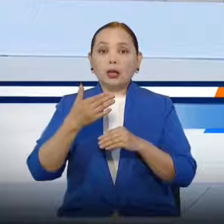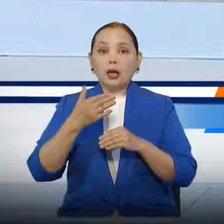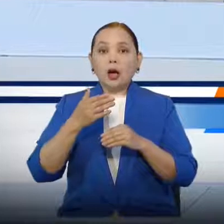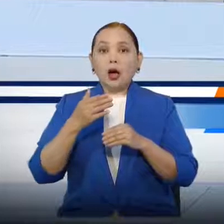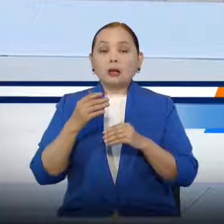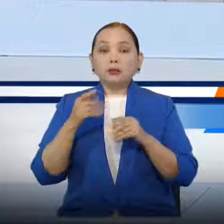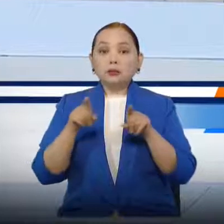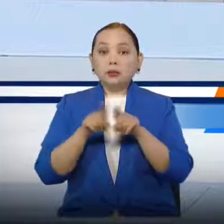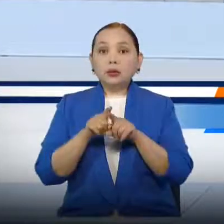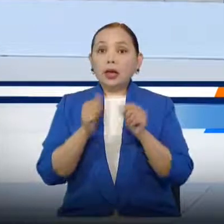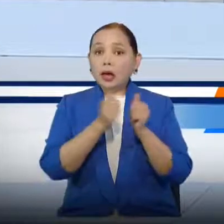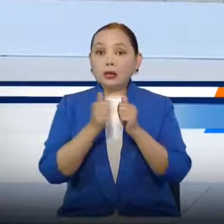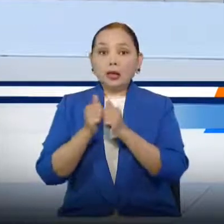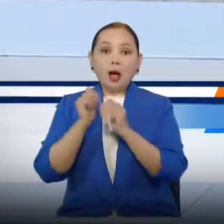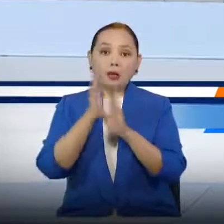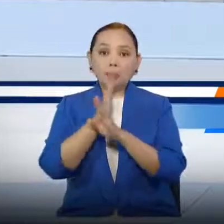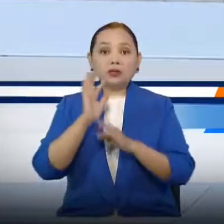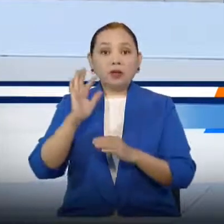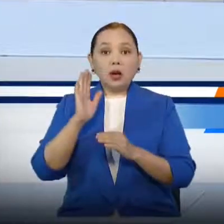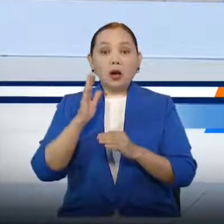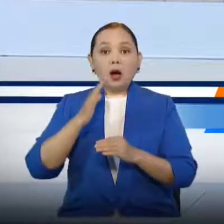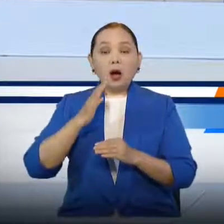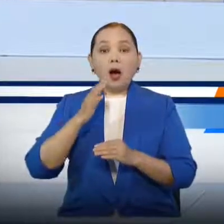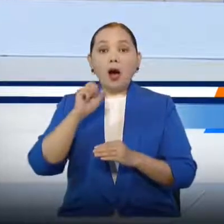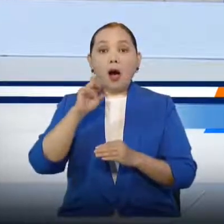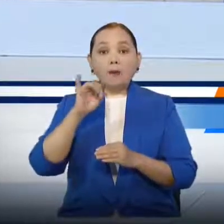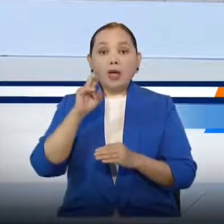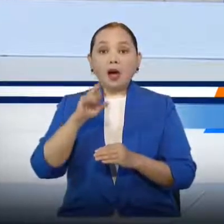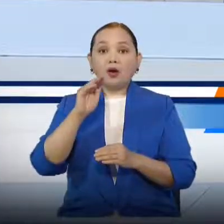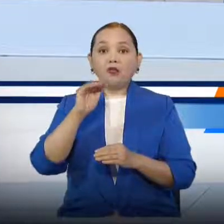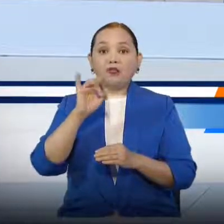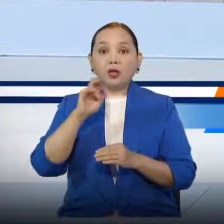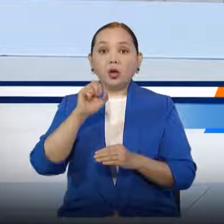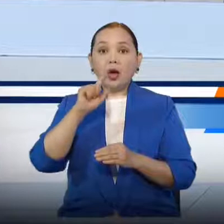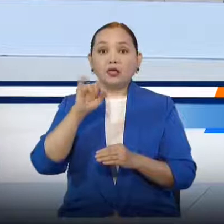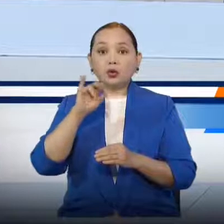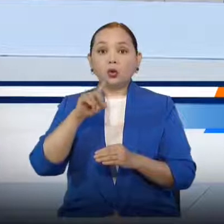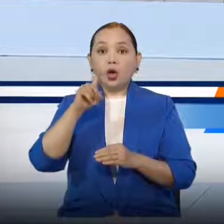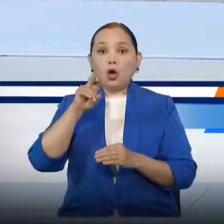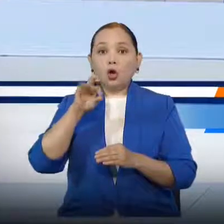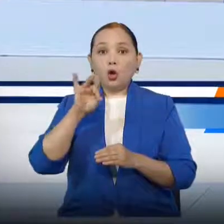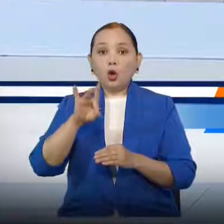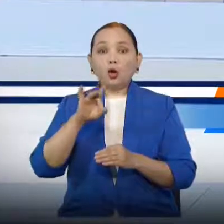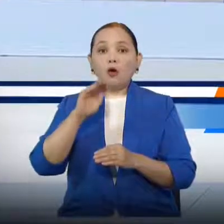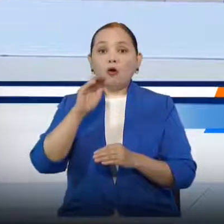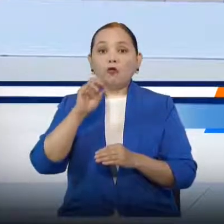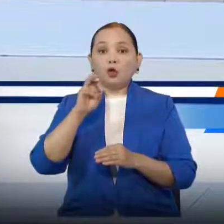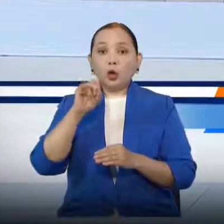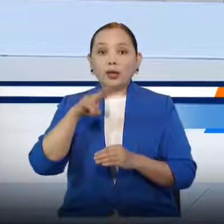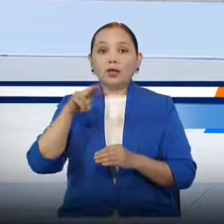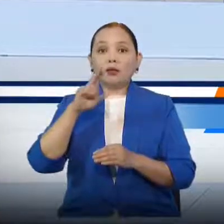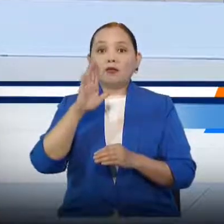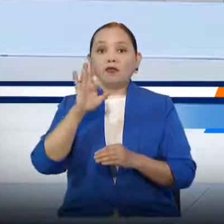tutash hududlardagi atmosfera havosidan amiak, fenol, ozon, xlor, fitoritlar,